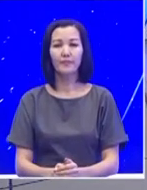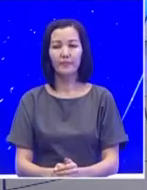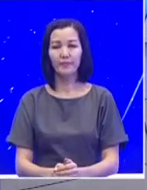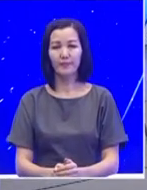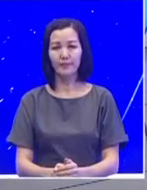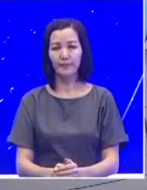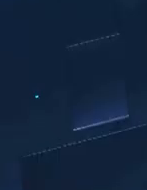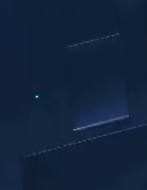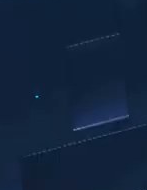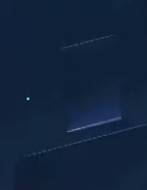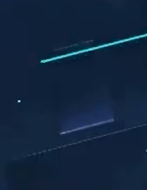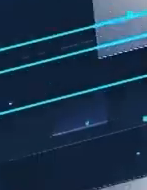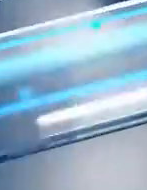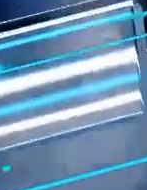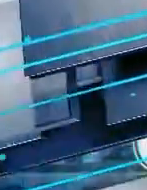важном.